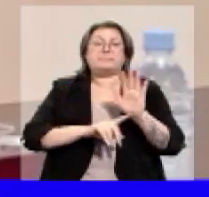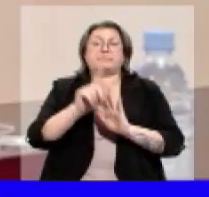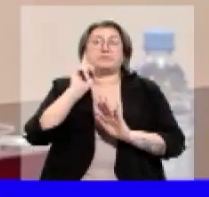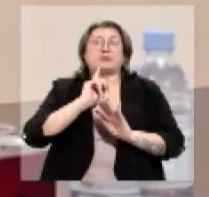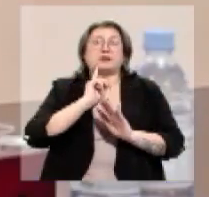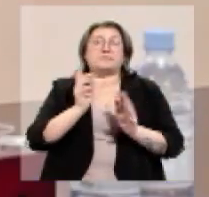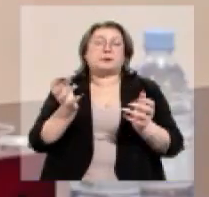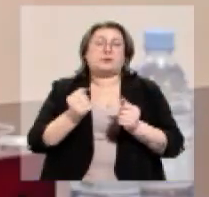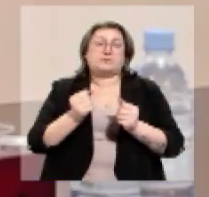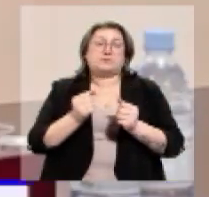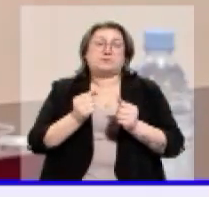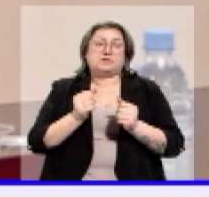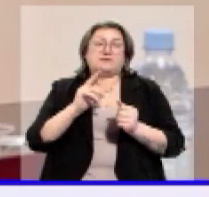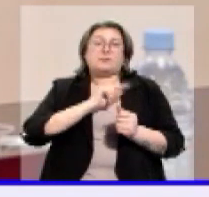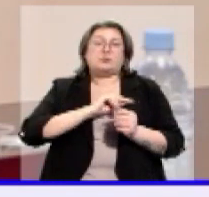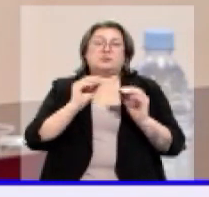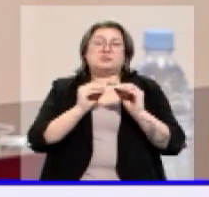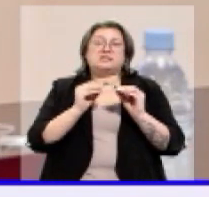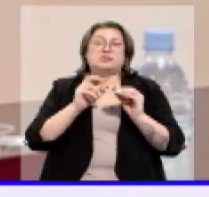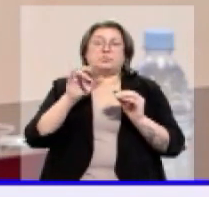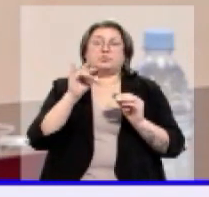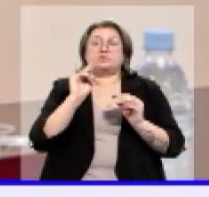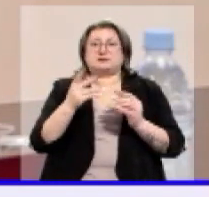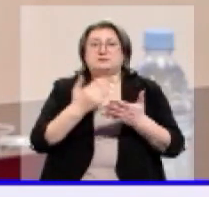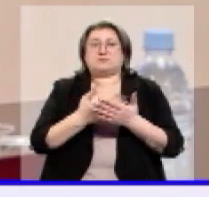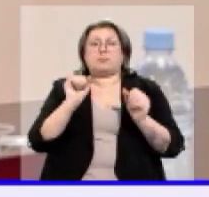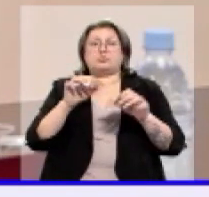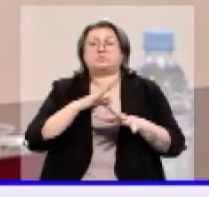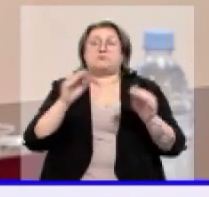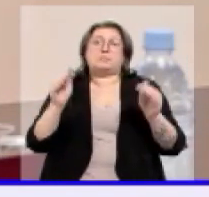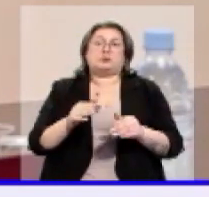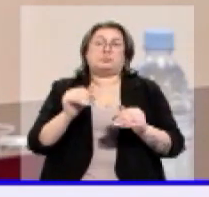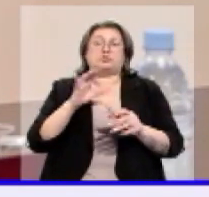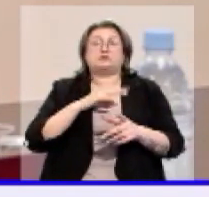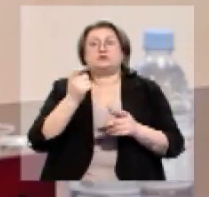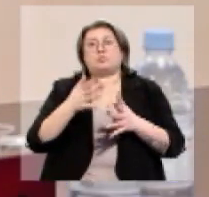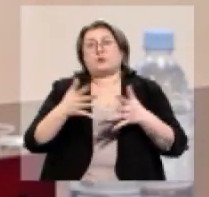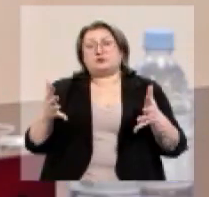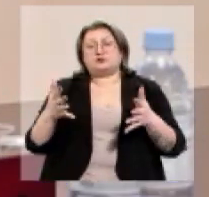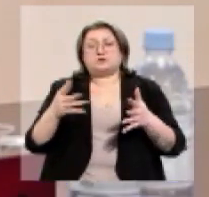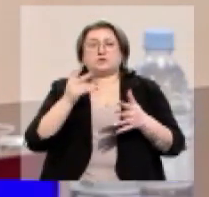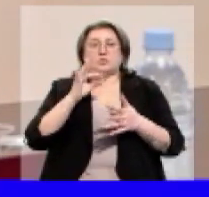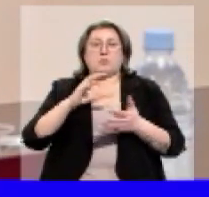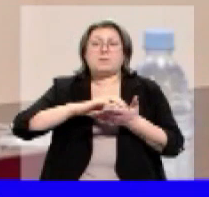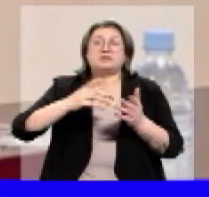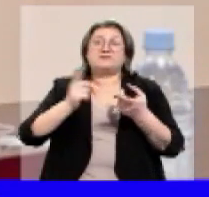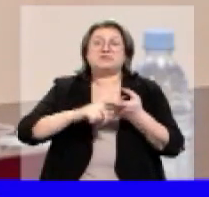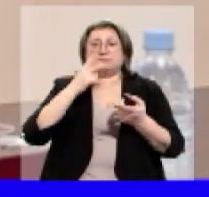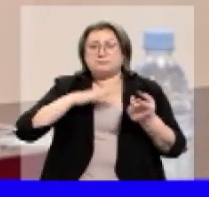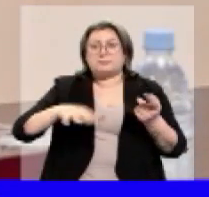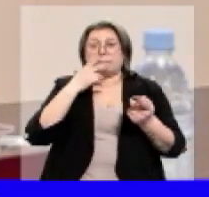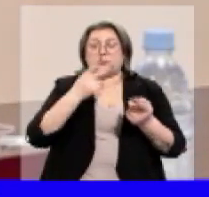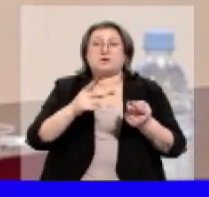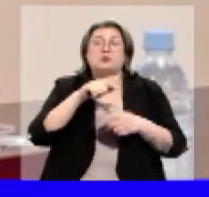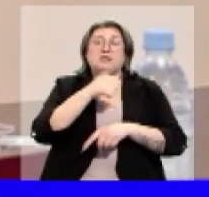берем в работу 10 бутиков, грубо говоря. Может, их будет меньше, может, чуть больше, но по квадратуре сейчас посмотрим.